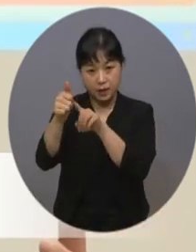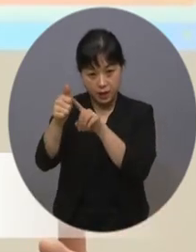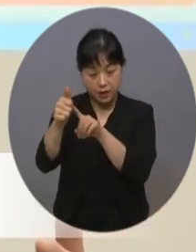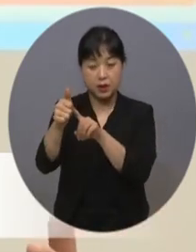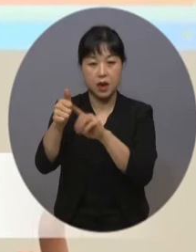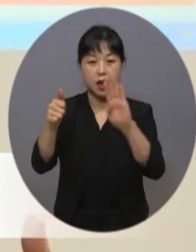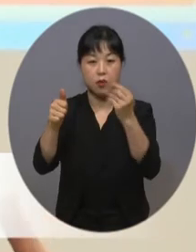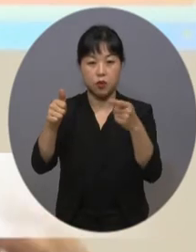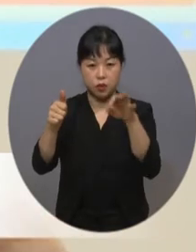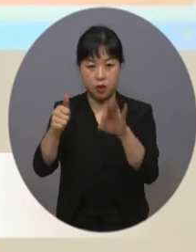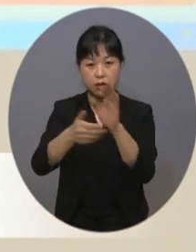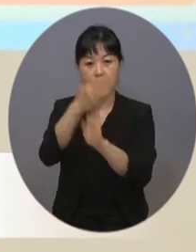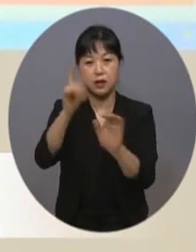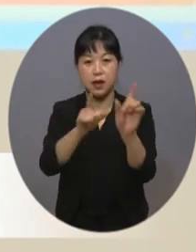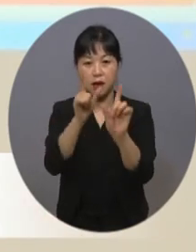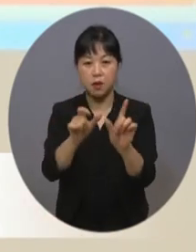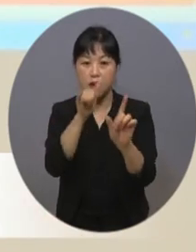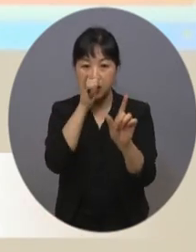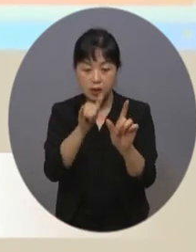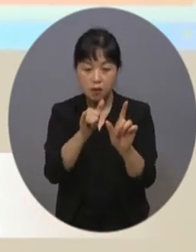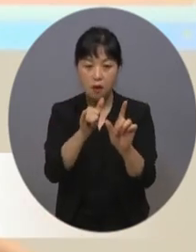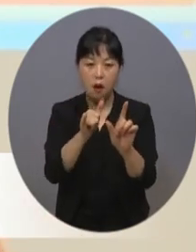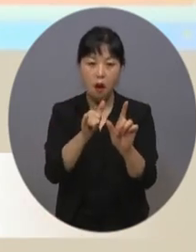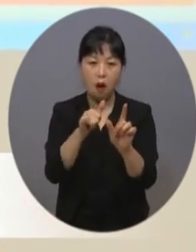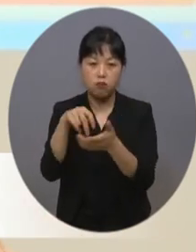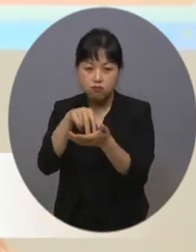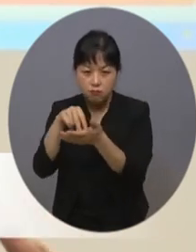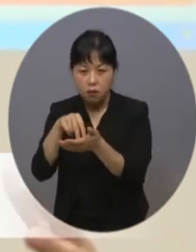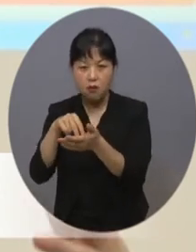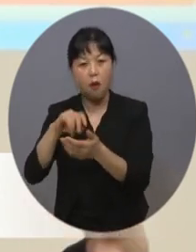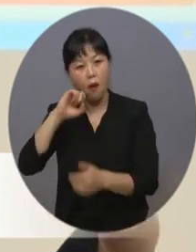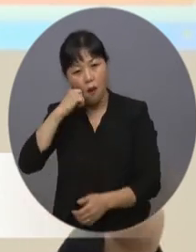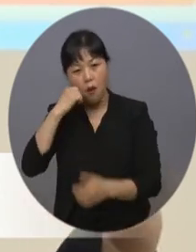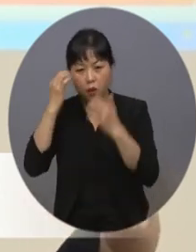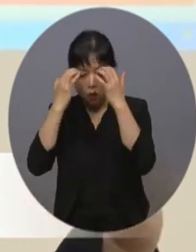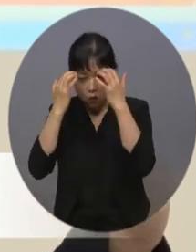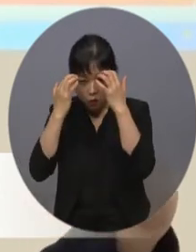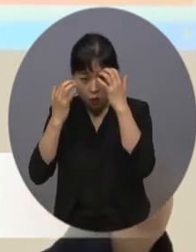있는 분들 중에서도 소외되고 어렵고 고통받고 있거나